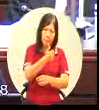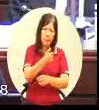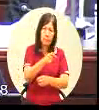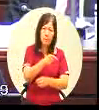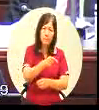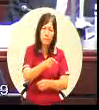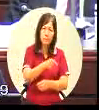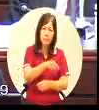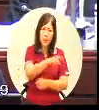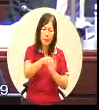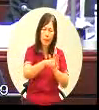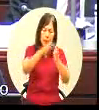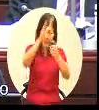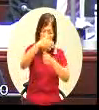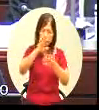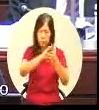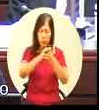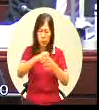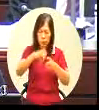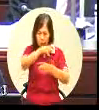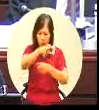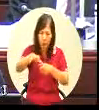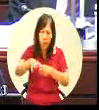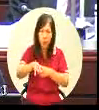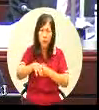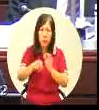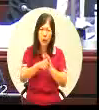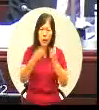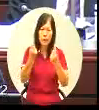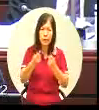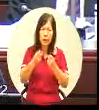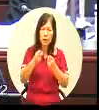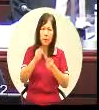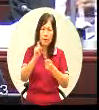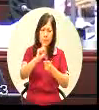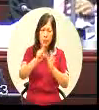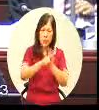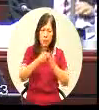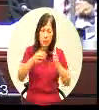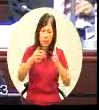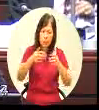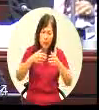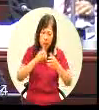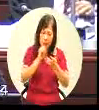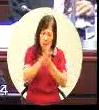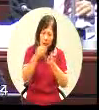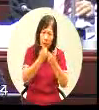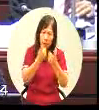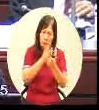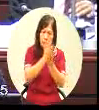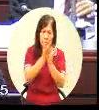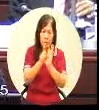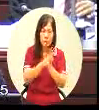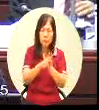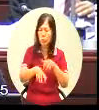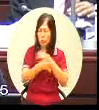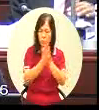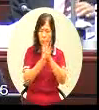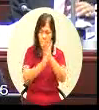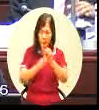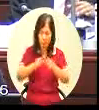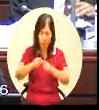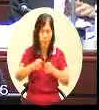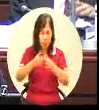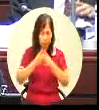应该邀集我们相关的局处，在道不管是道安汇报等等，我们要有一个最完整的规